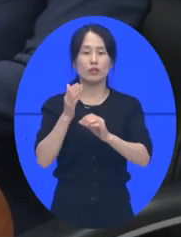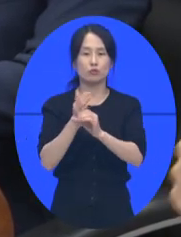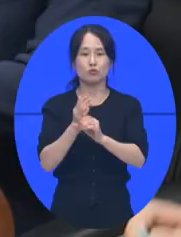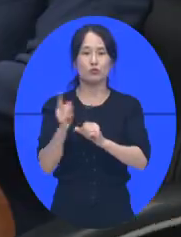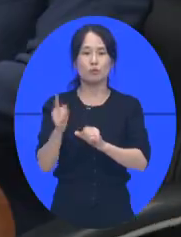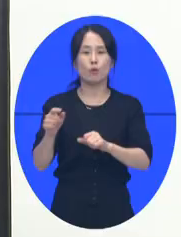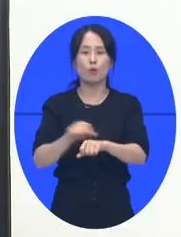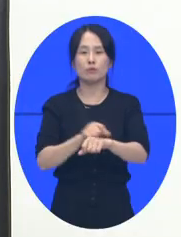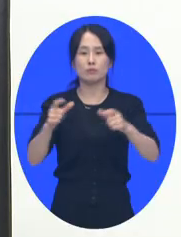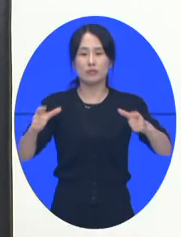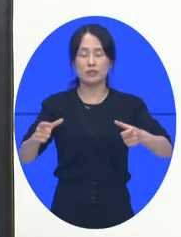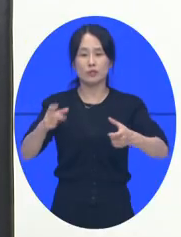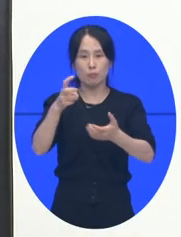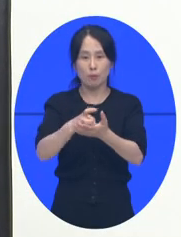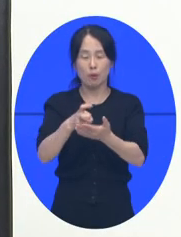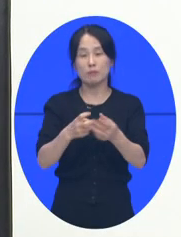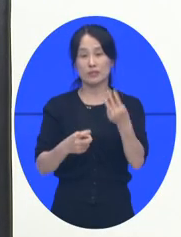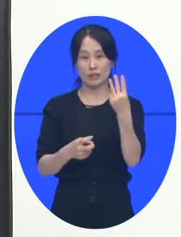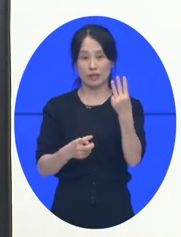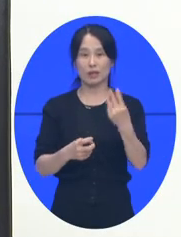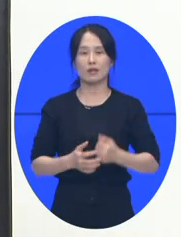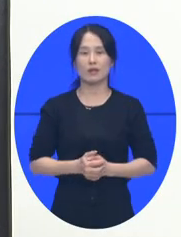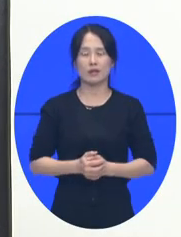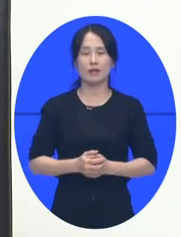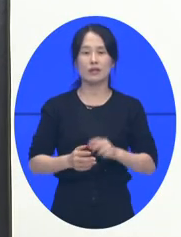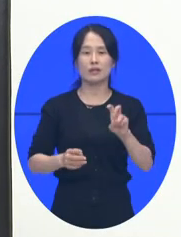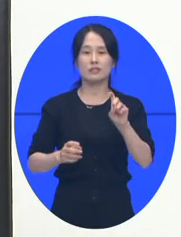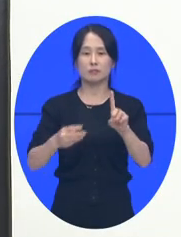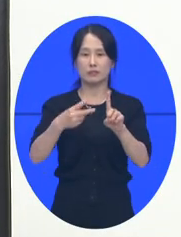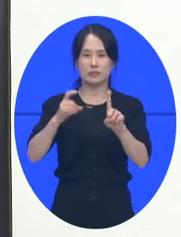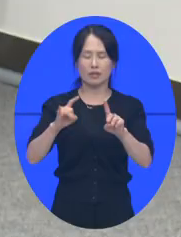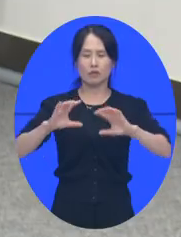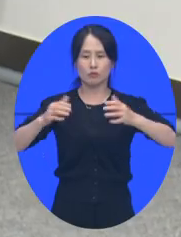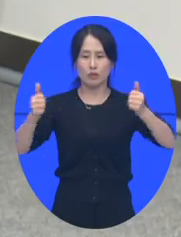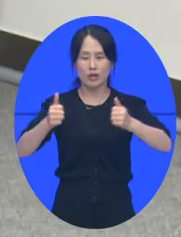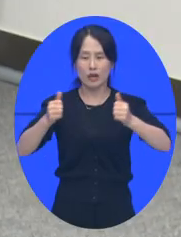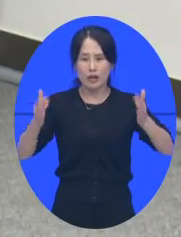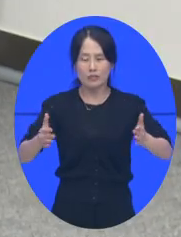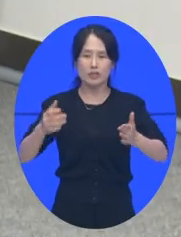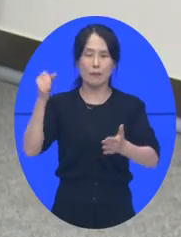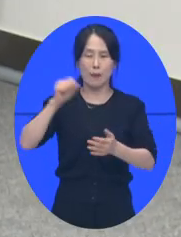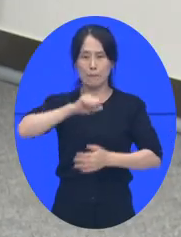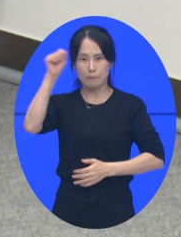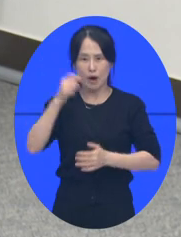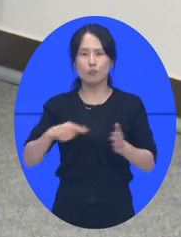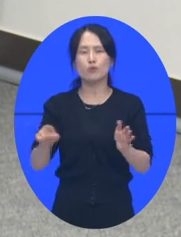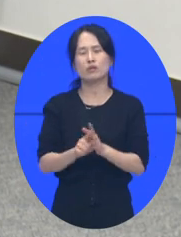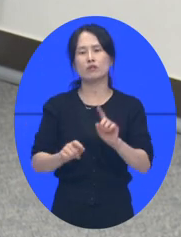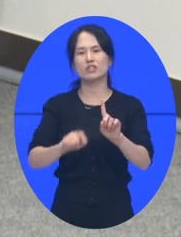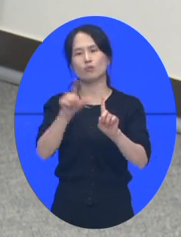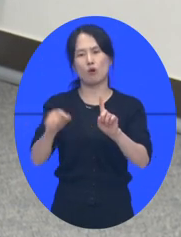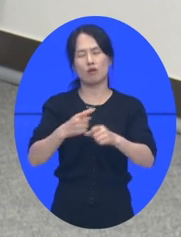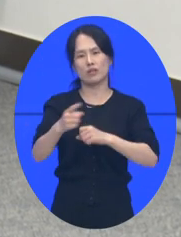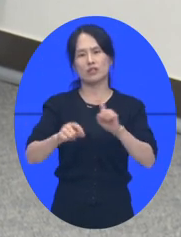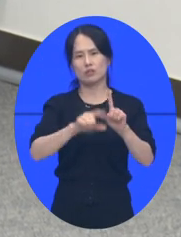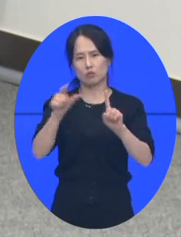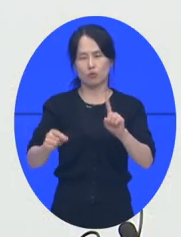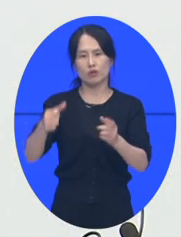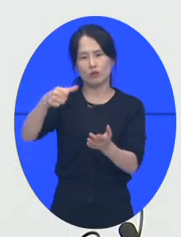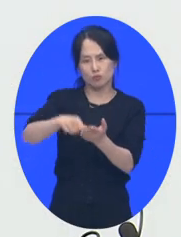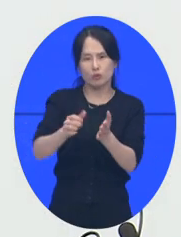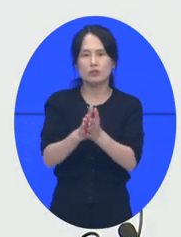북부 특별자치도 설치 특별법 3건이 21대 국회 임기 안에 통과할 수 있도록 내년 1월엔 주민투표를 실시해야 한다는